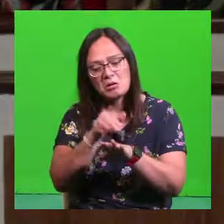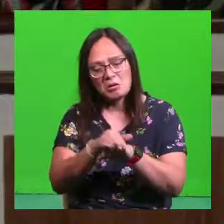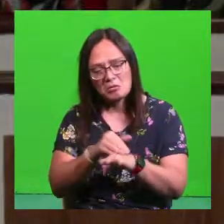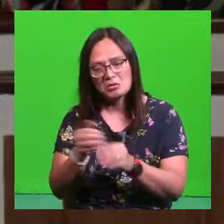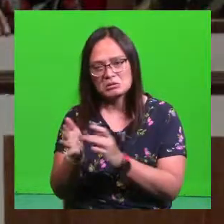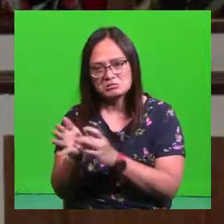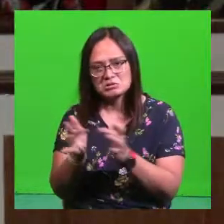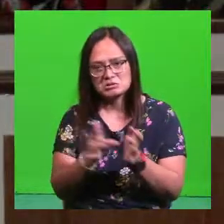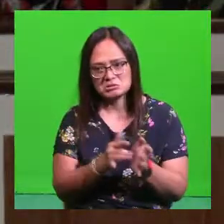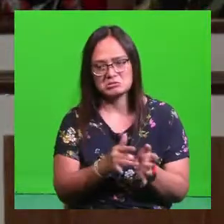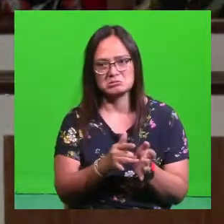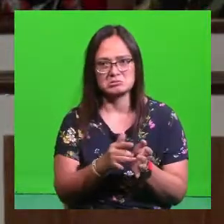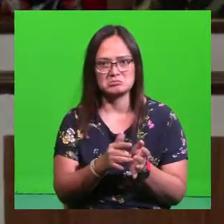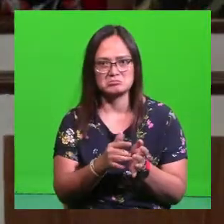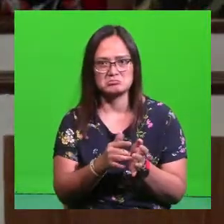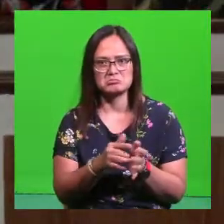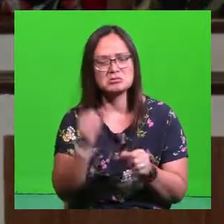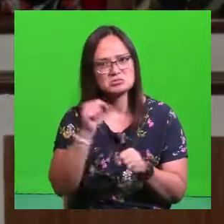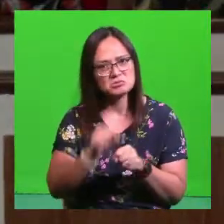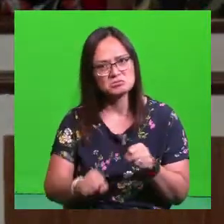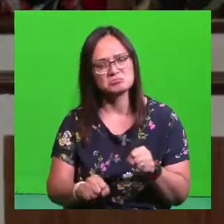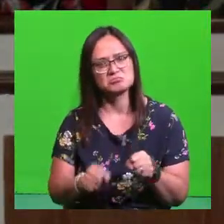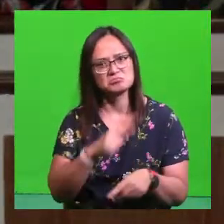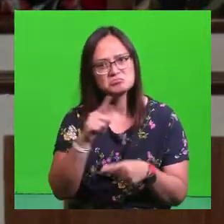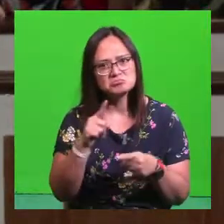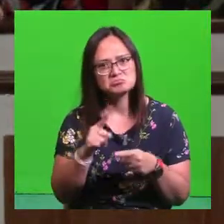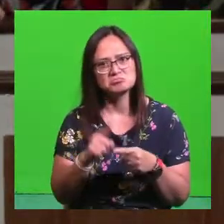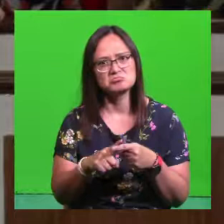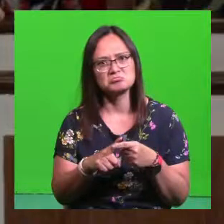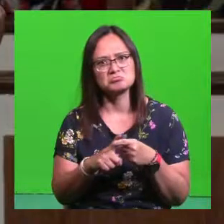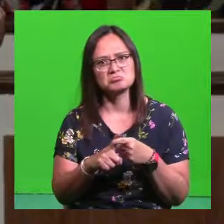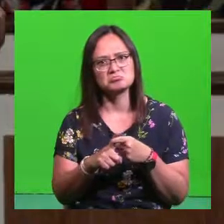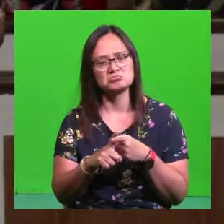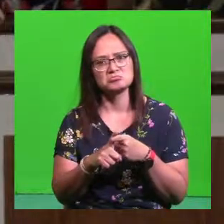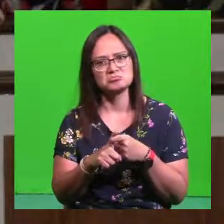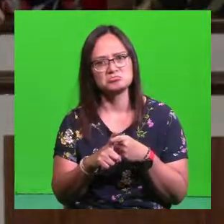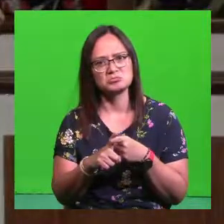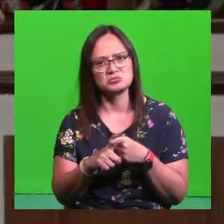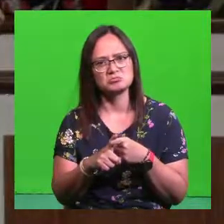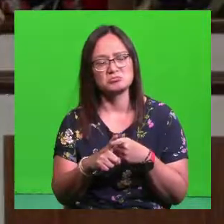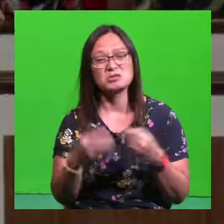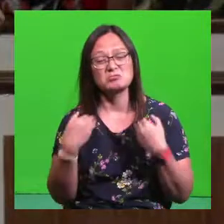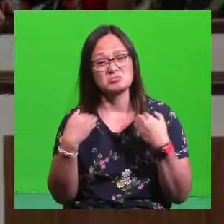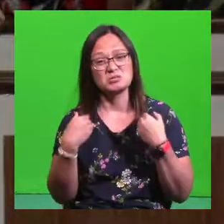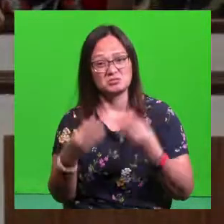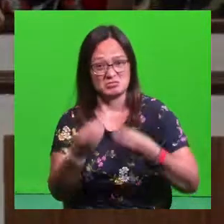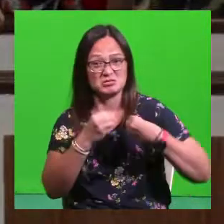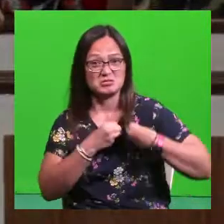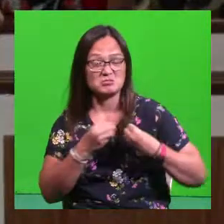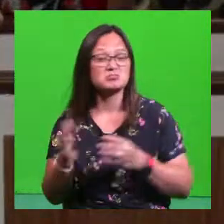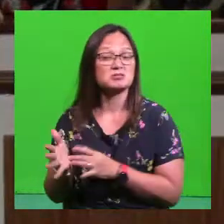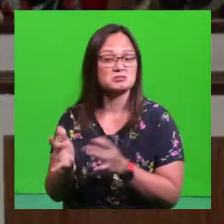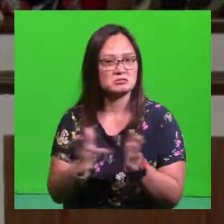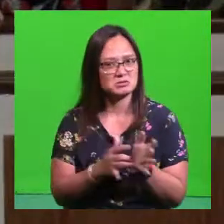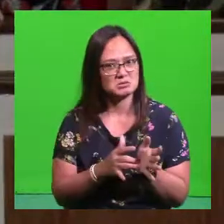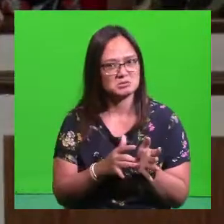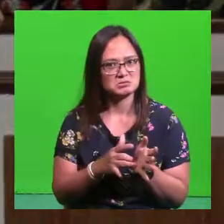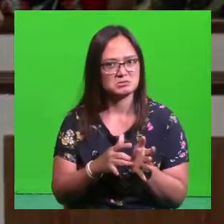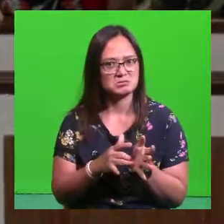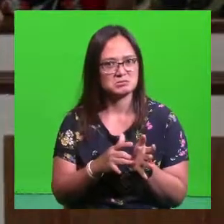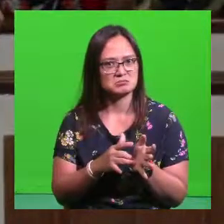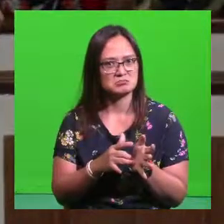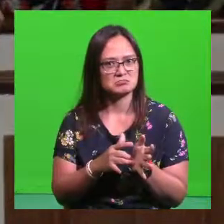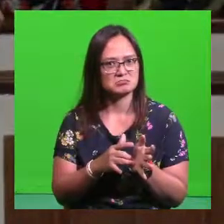Kaya alam nyo, may mga tumatanggap kay Kristo, quote unquote, at tumatanggap sila